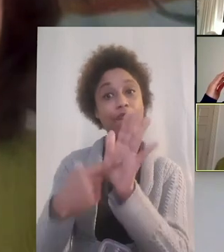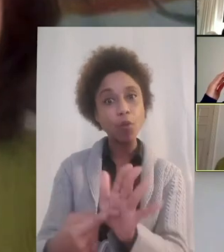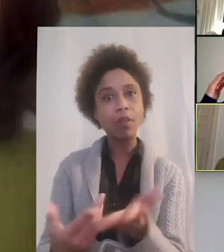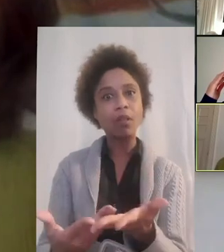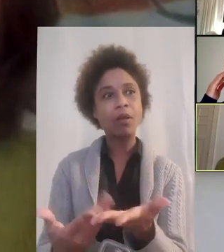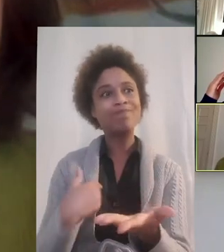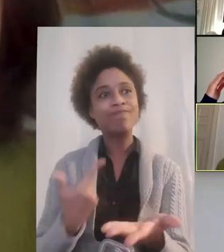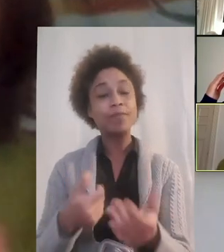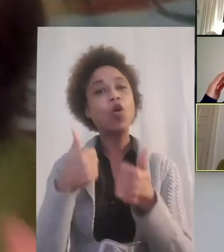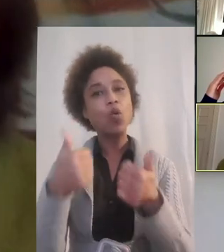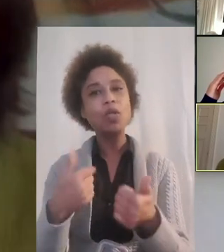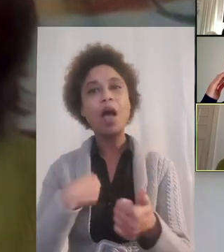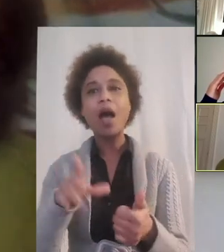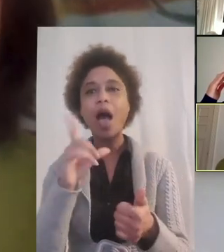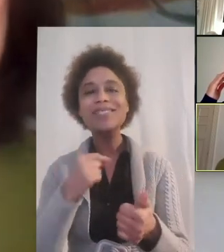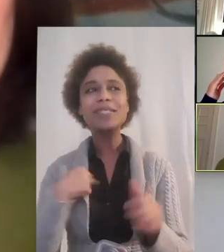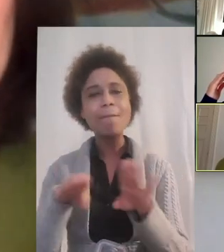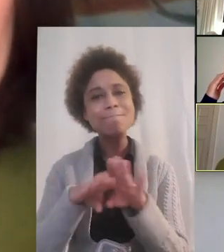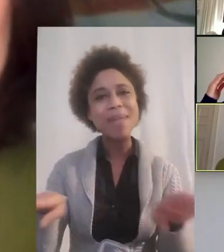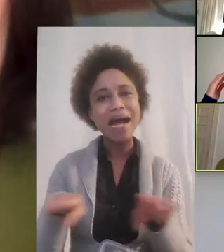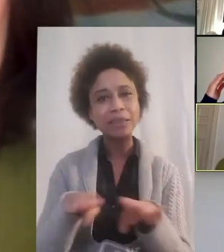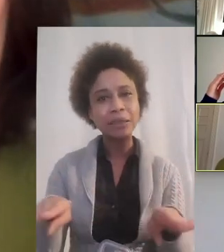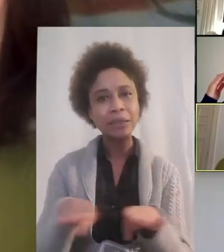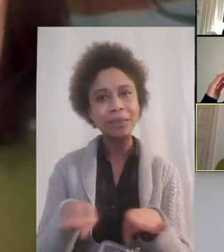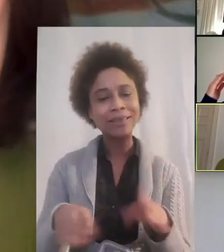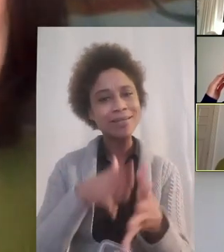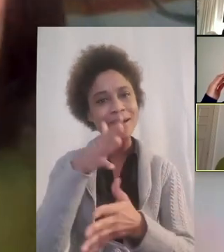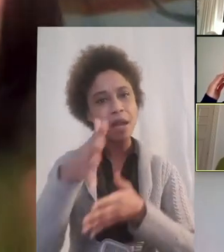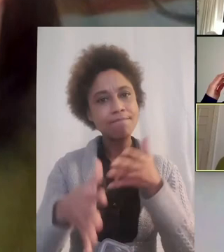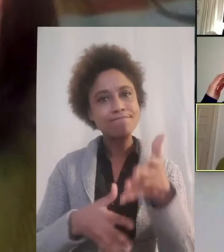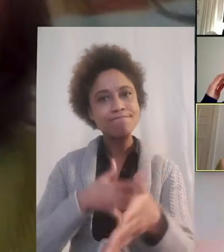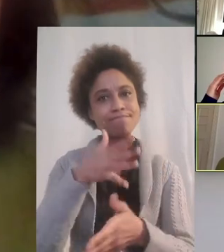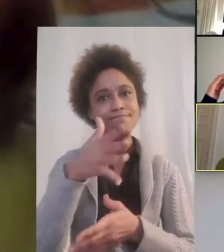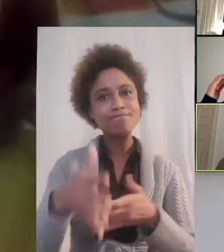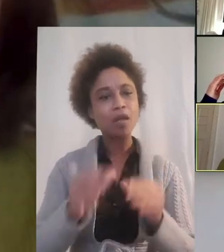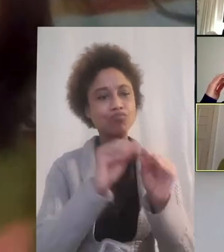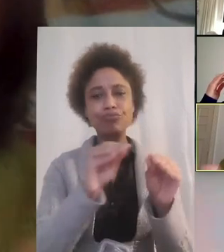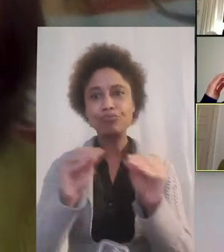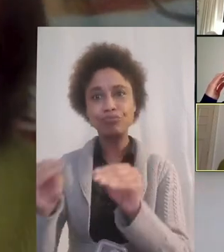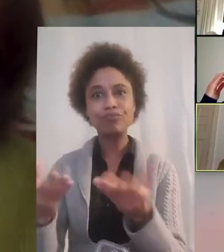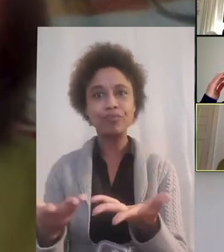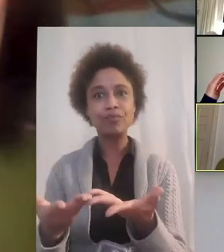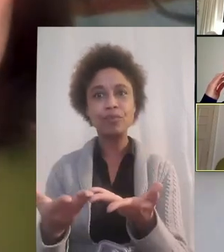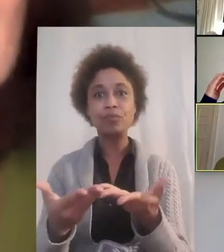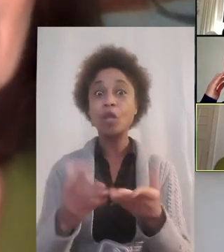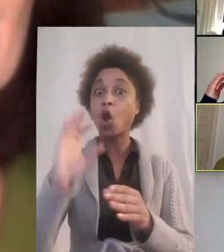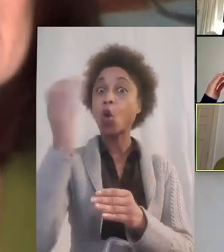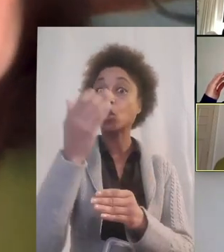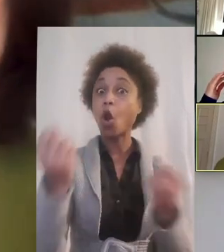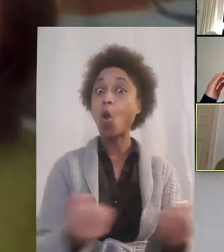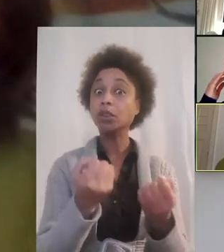voren brengen dat het goed zou zijn als er een soort basis gebaren werden aangeboden bij allerlei